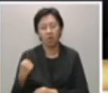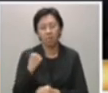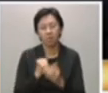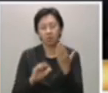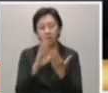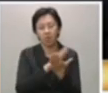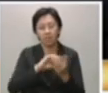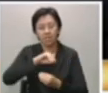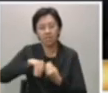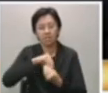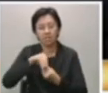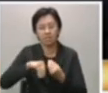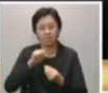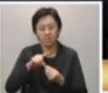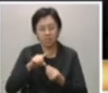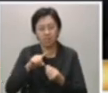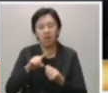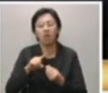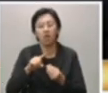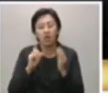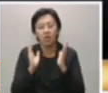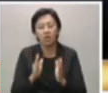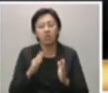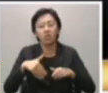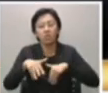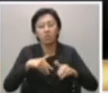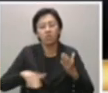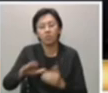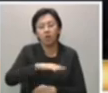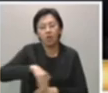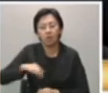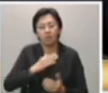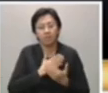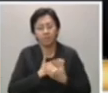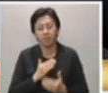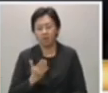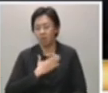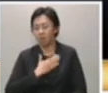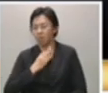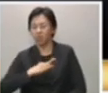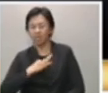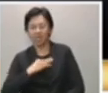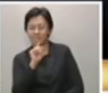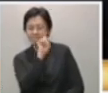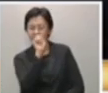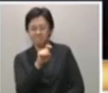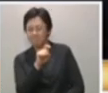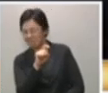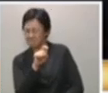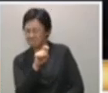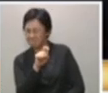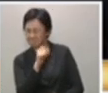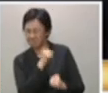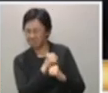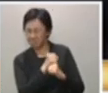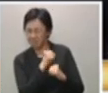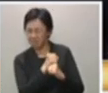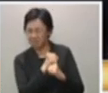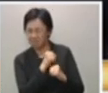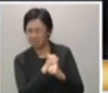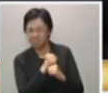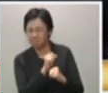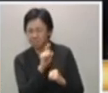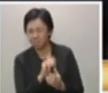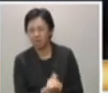ทางเศรษฐกิจของประเทศอันเป็นที่รักของพวกเราผมจึงไม่อาจที่จะไว้วางใจท่านทำความเสียห